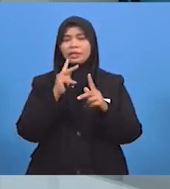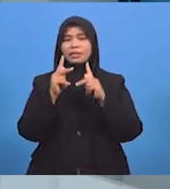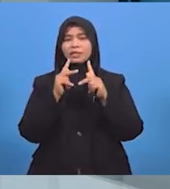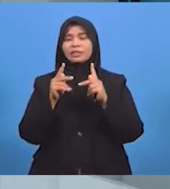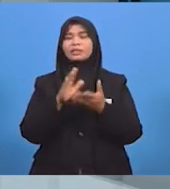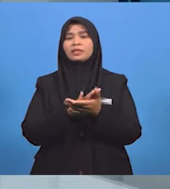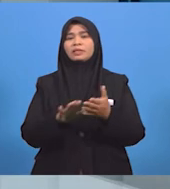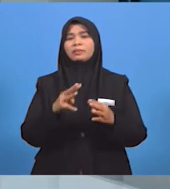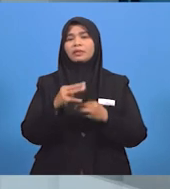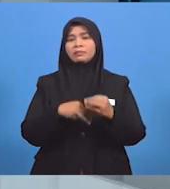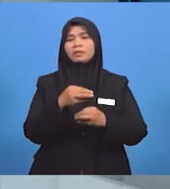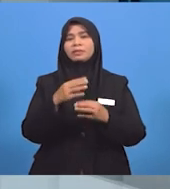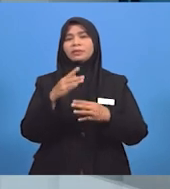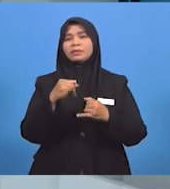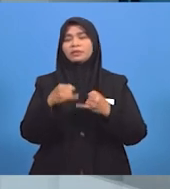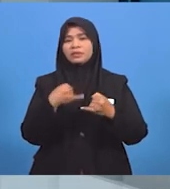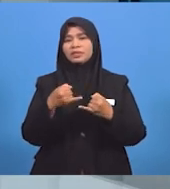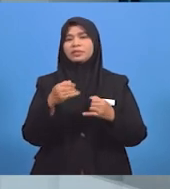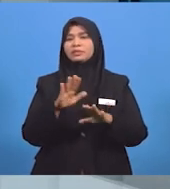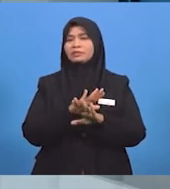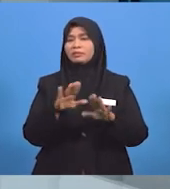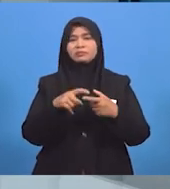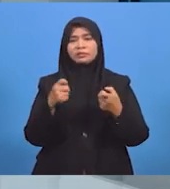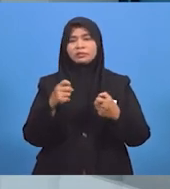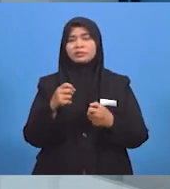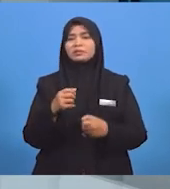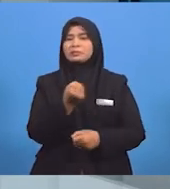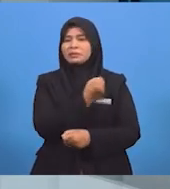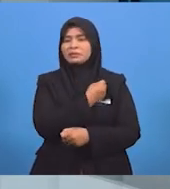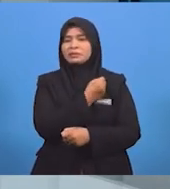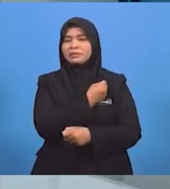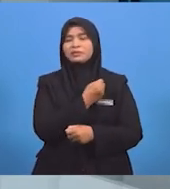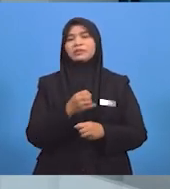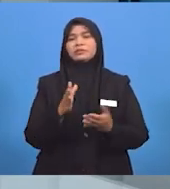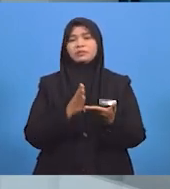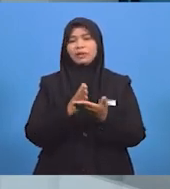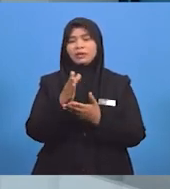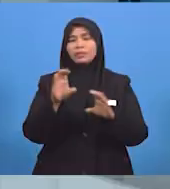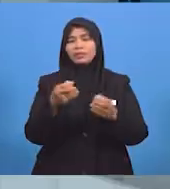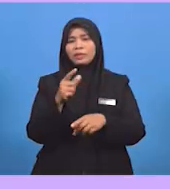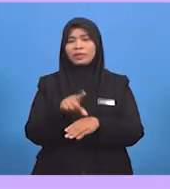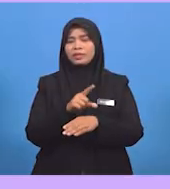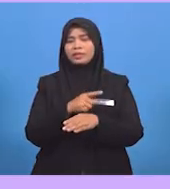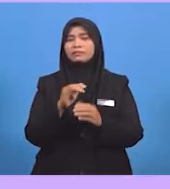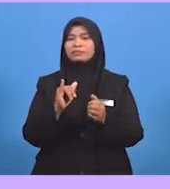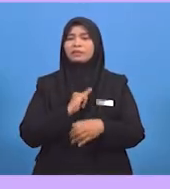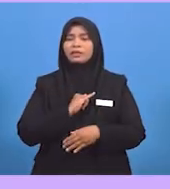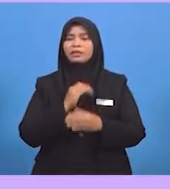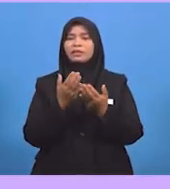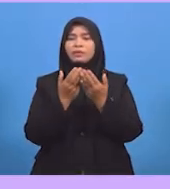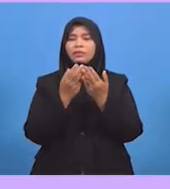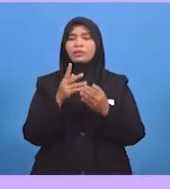kata, selamat maju jaya, jangan putus asa dan teruskan membuat latihan. Saya